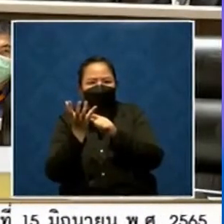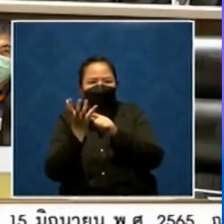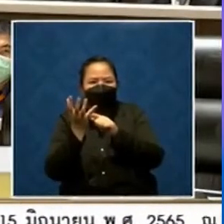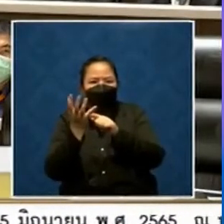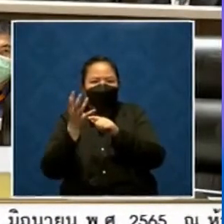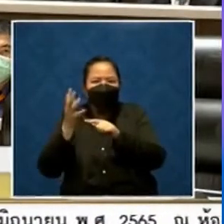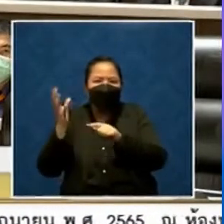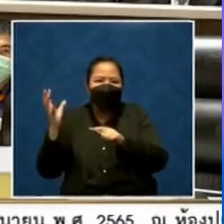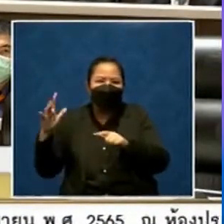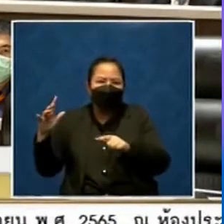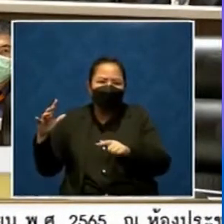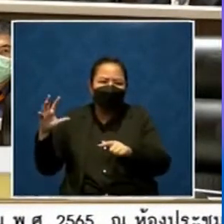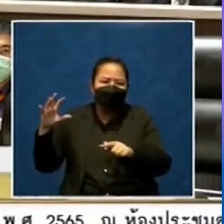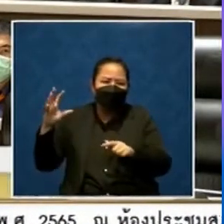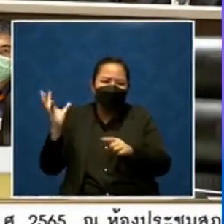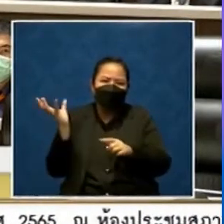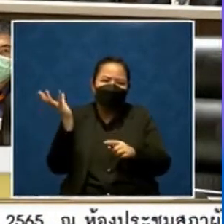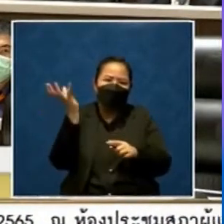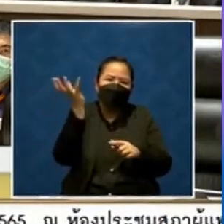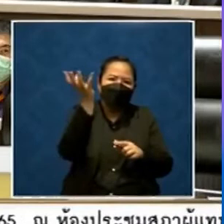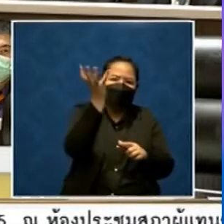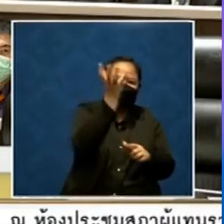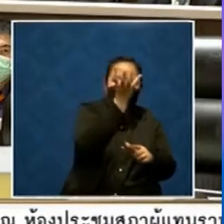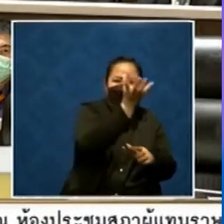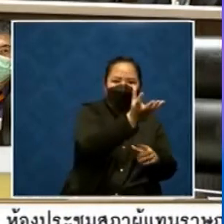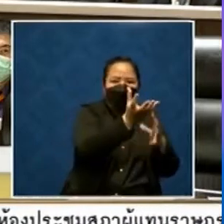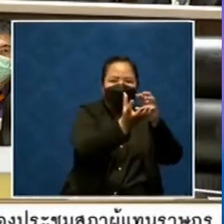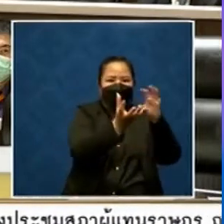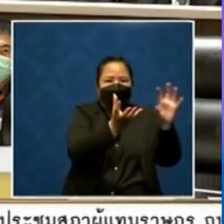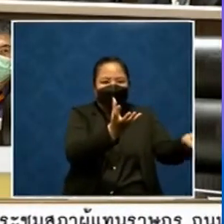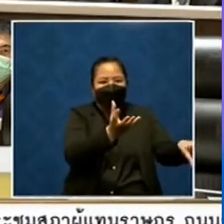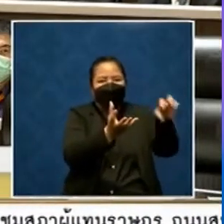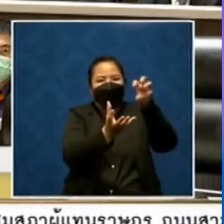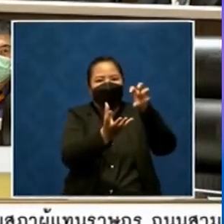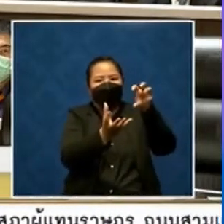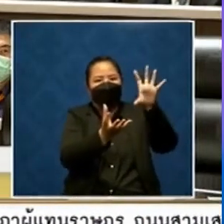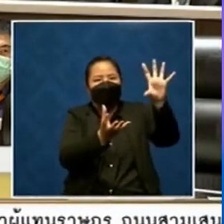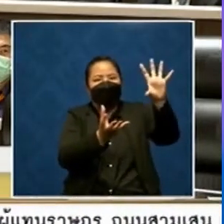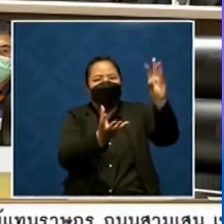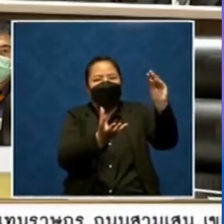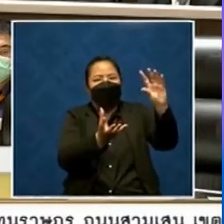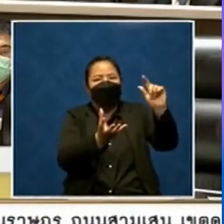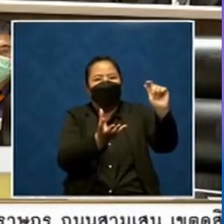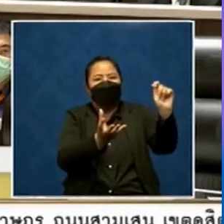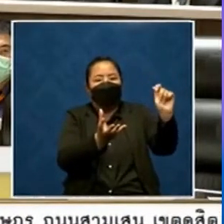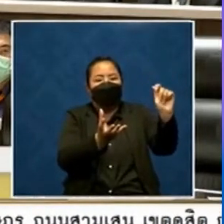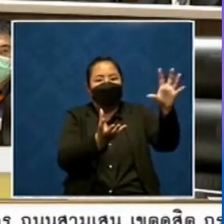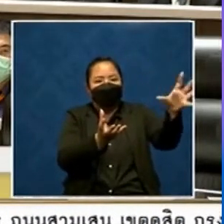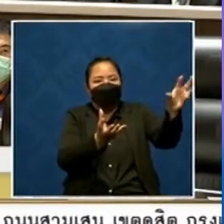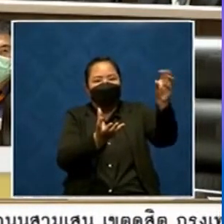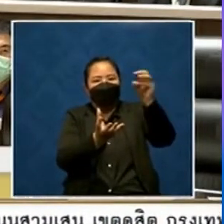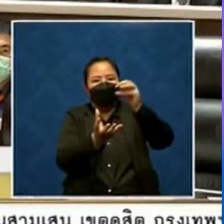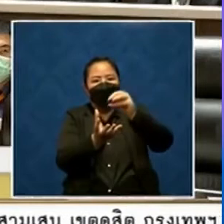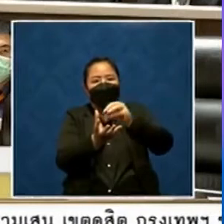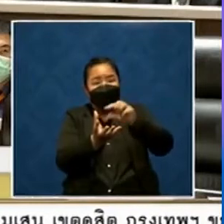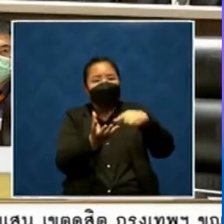าเราคงคุยกันยากเราควรจะร่วมมือร่วมใจและครูจะพูดเสมอว่าไม่ใช่เป็นผลงานของพรรคก้าวไกลไม่